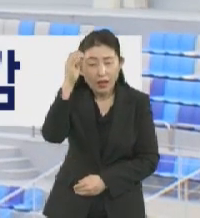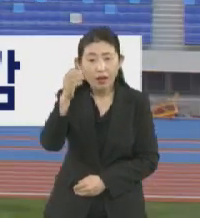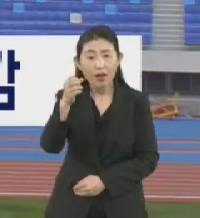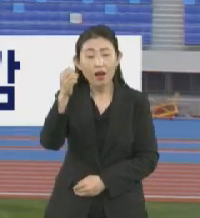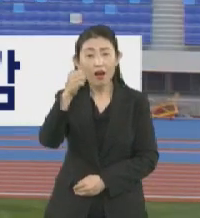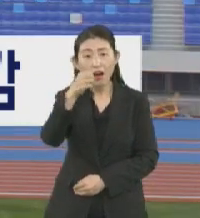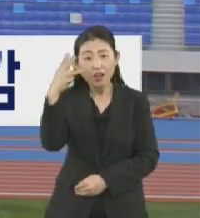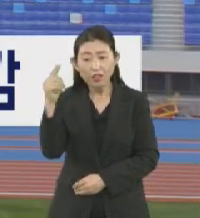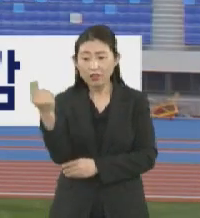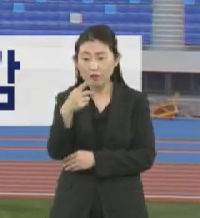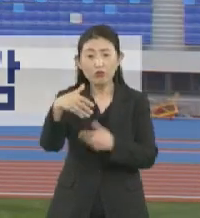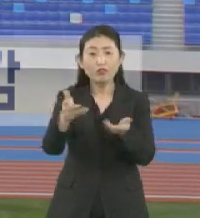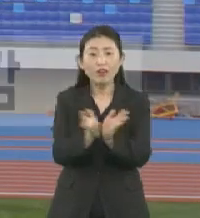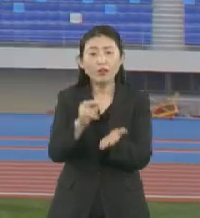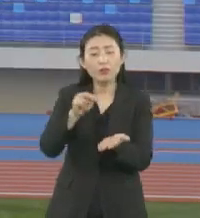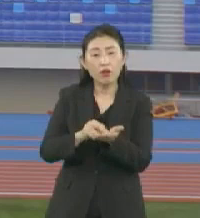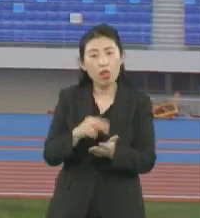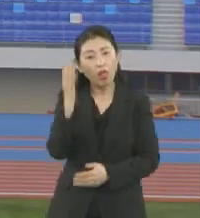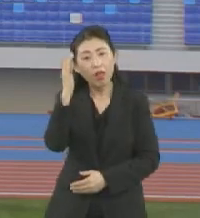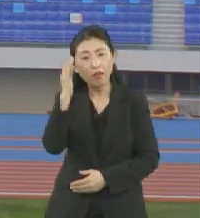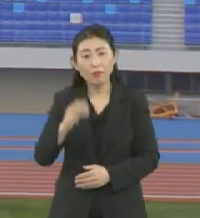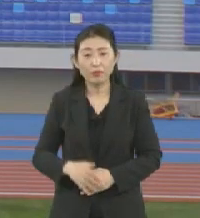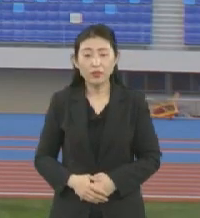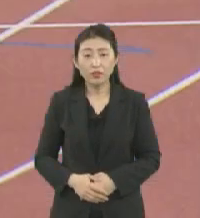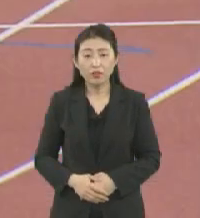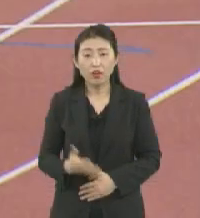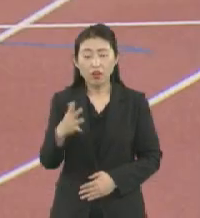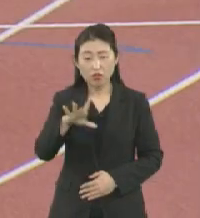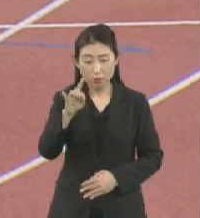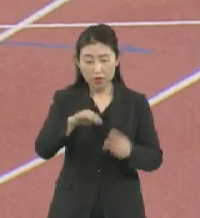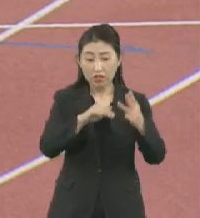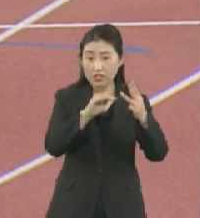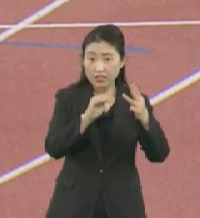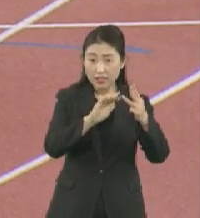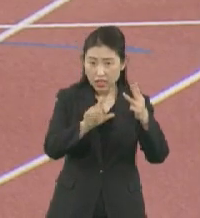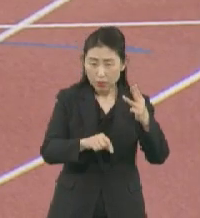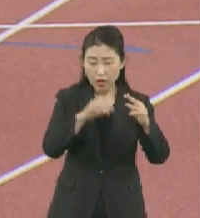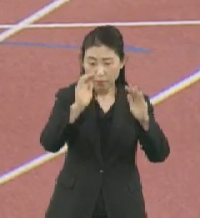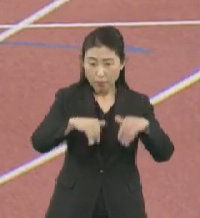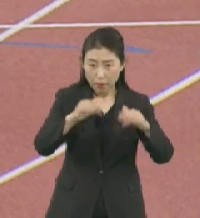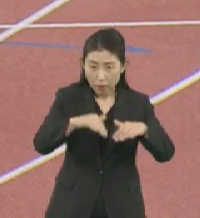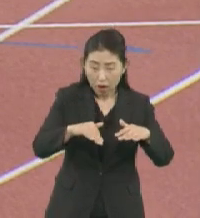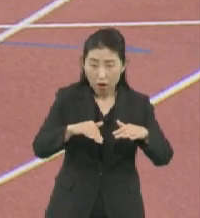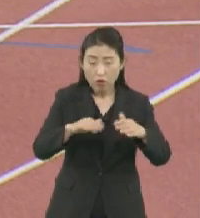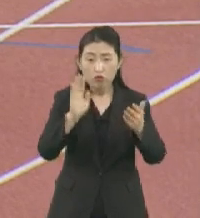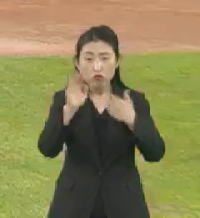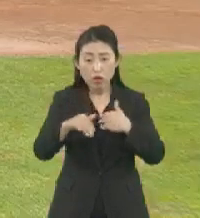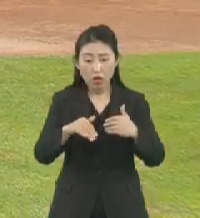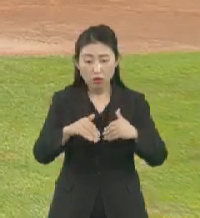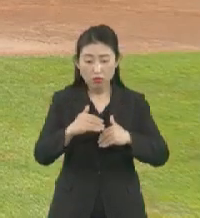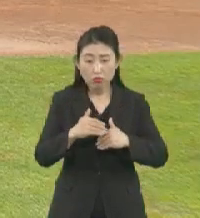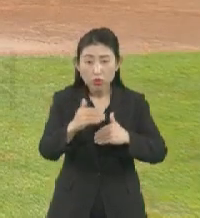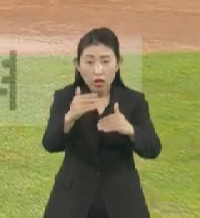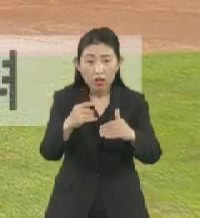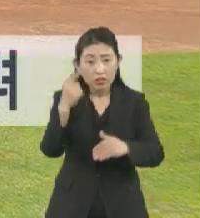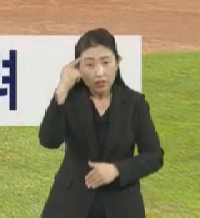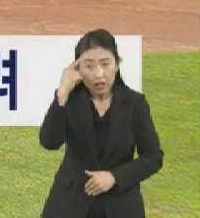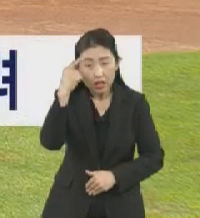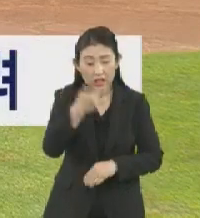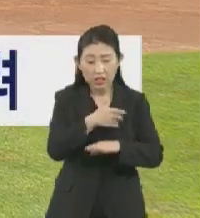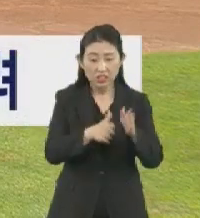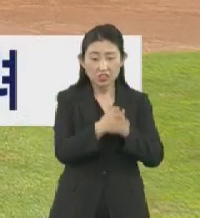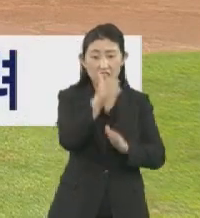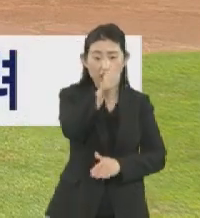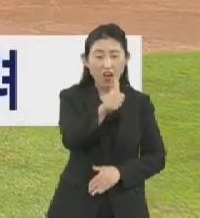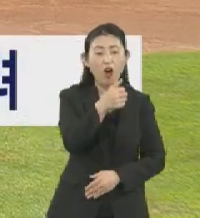한화이글스도 난감합니다. 당초엔 3월에 철거를 시작해 올 하반기 착공에 들어갈 예정이었지만 허태정 시장을 뺀